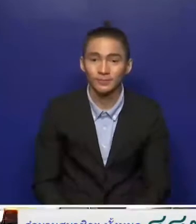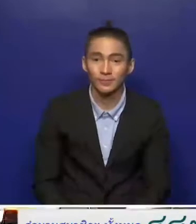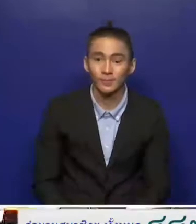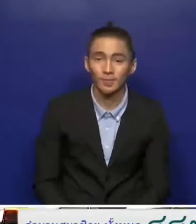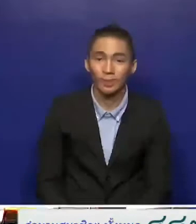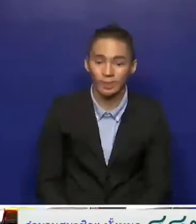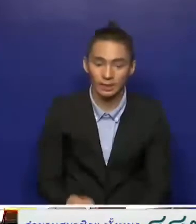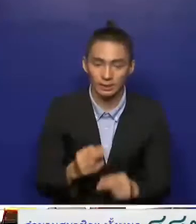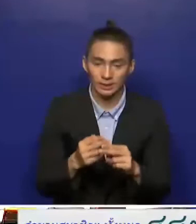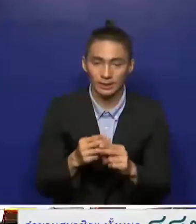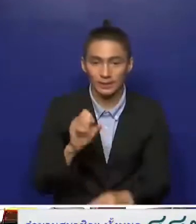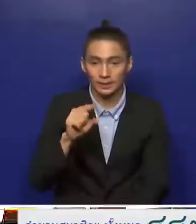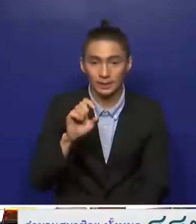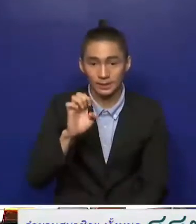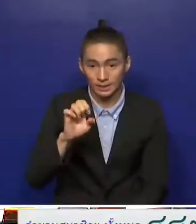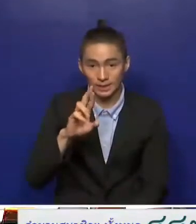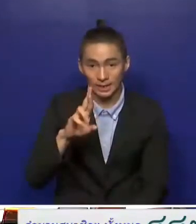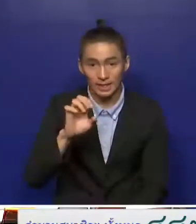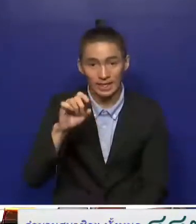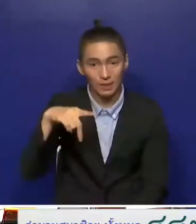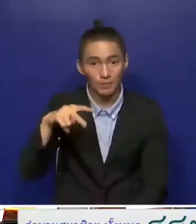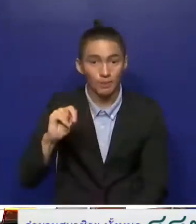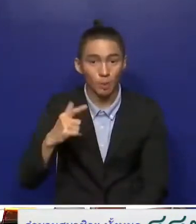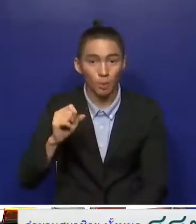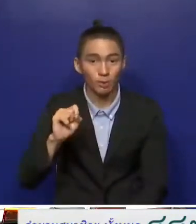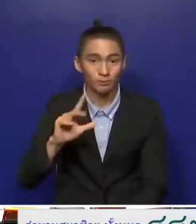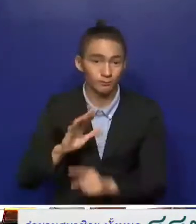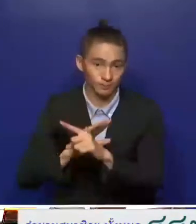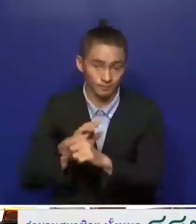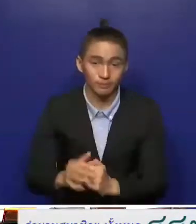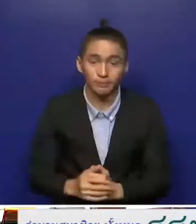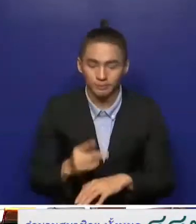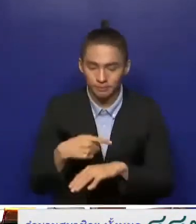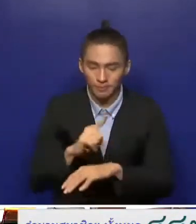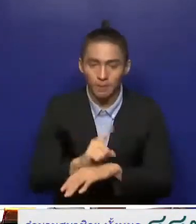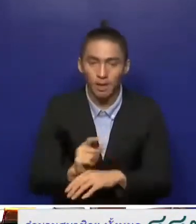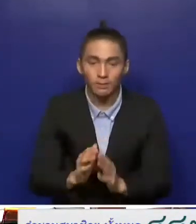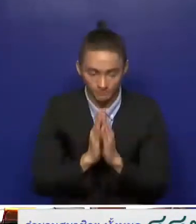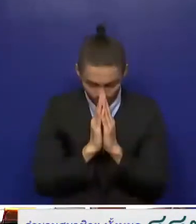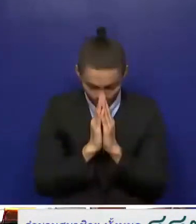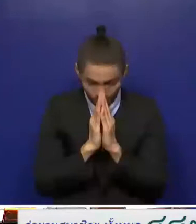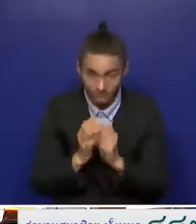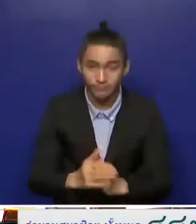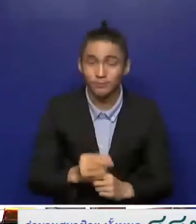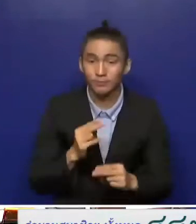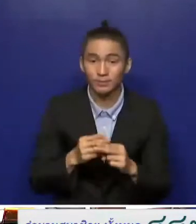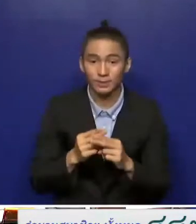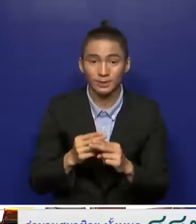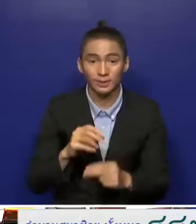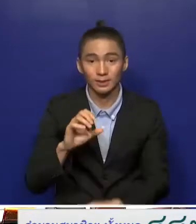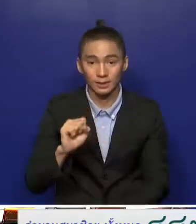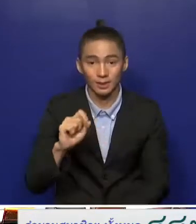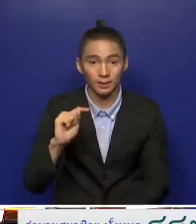phon หฝริจพ้ง เกี่ยวค้องครับกับเหลี่ยนท่านประทานสพ becomeขอโหพครัผมสริษปquote